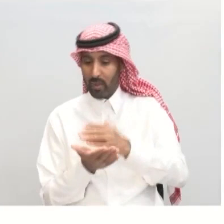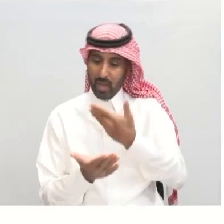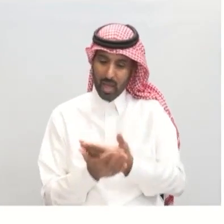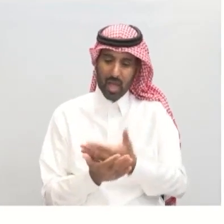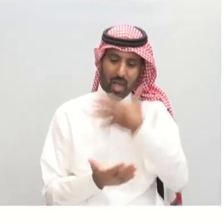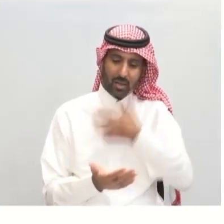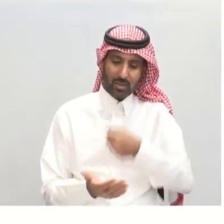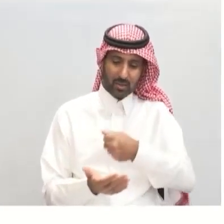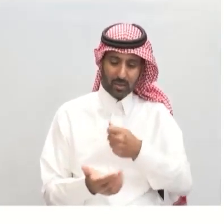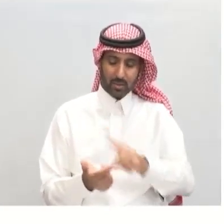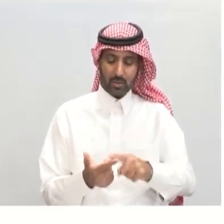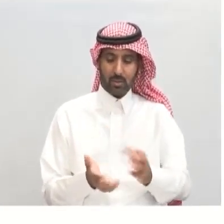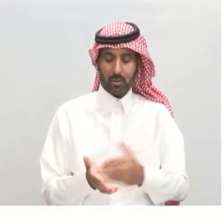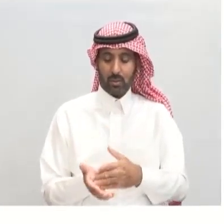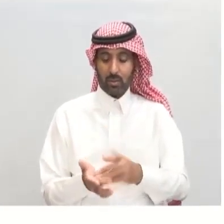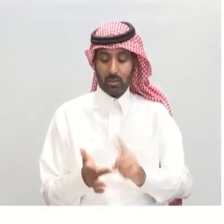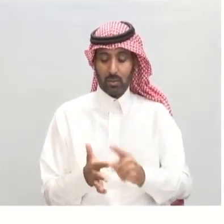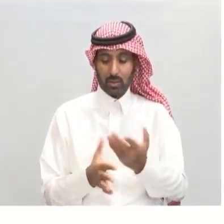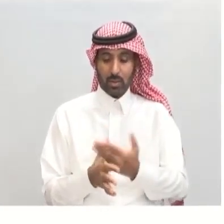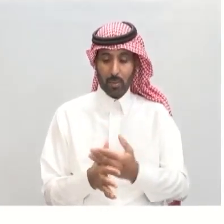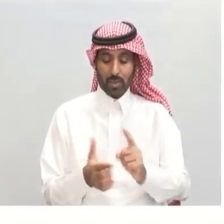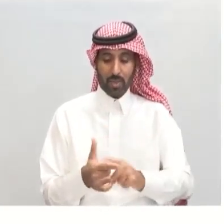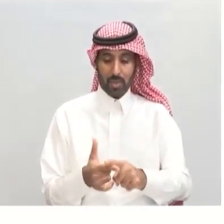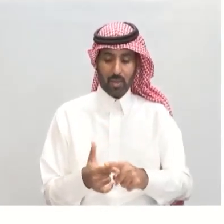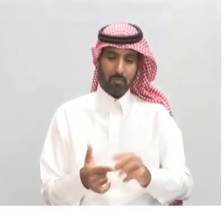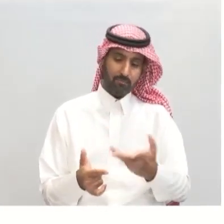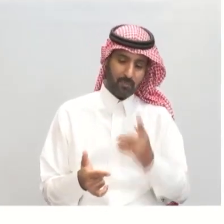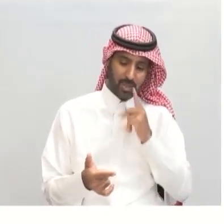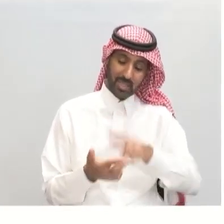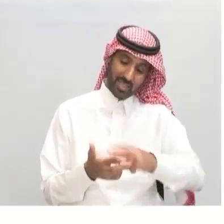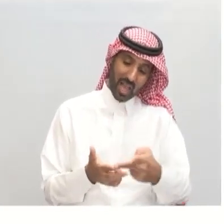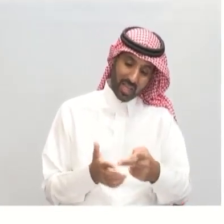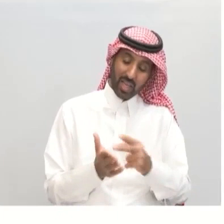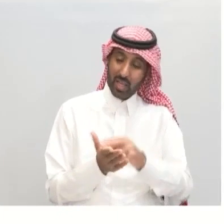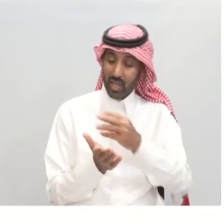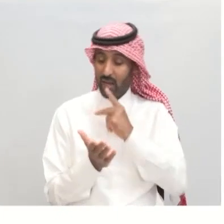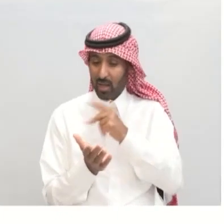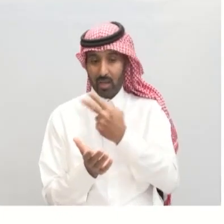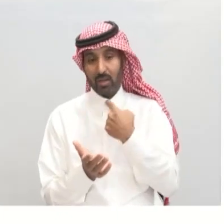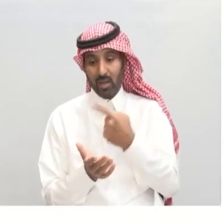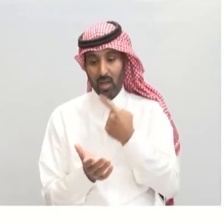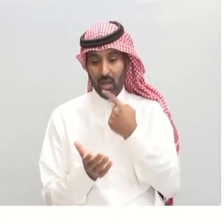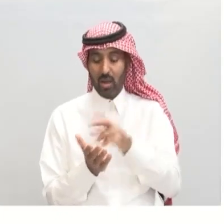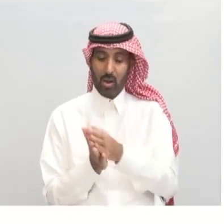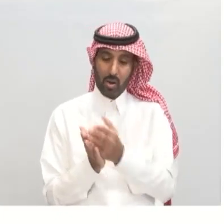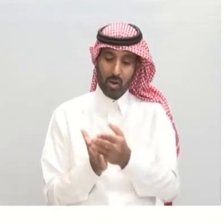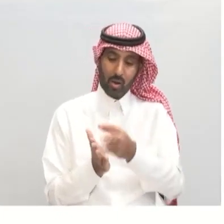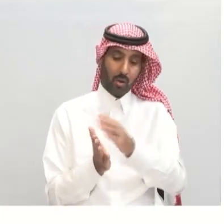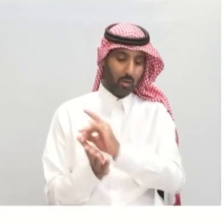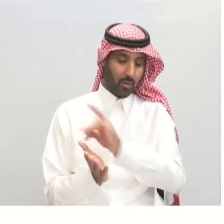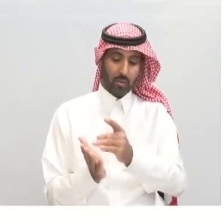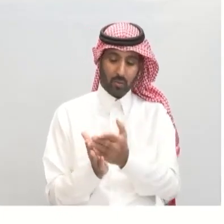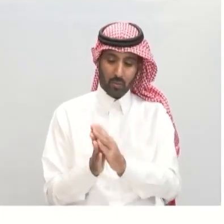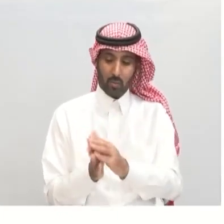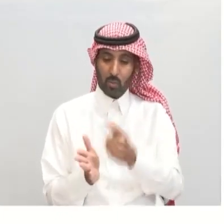احسنتم وبوركتم قلنا كذلكم احتمال النسخ للاحكام والتلاوه لذلك لم يجمع في